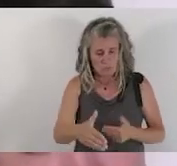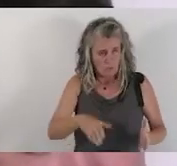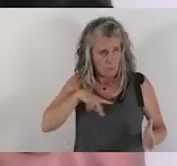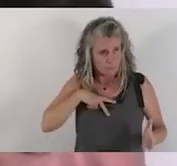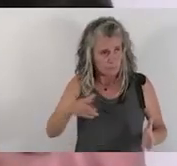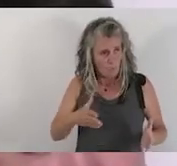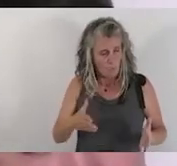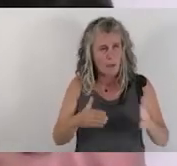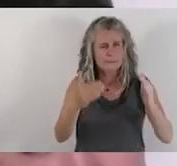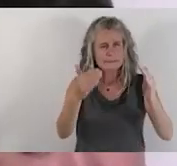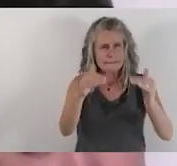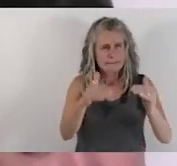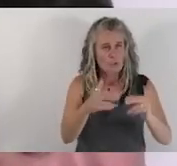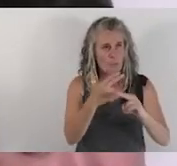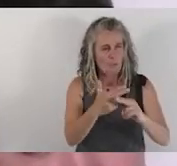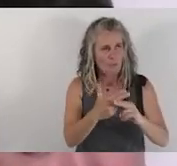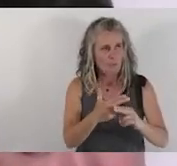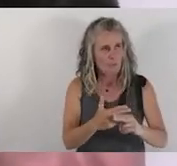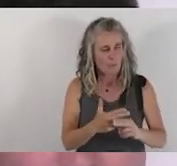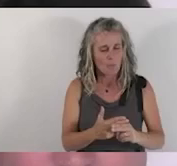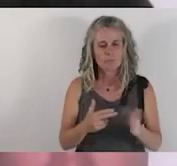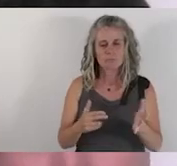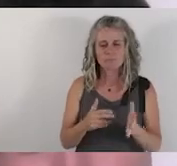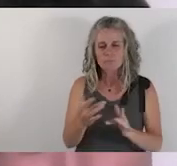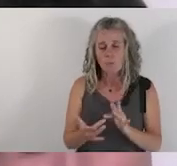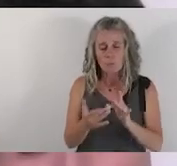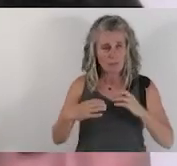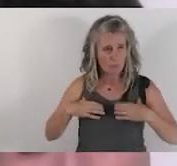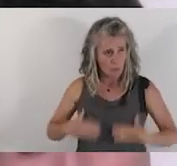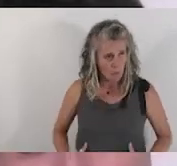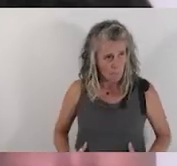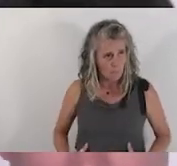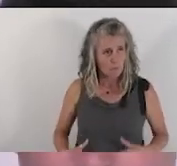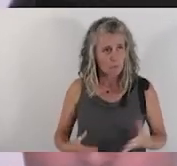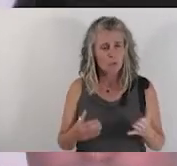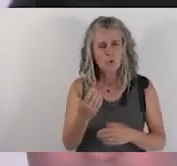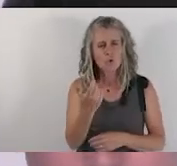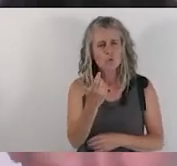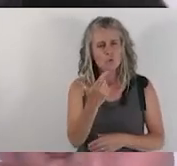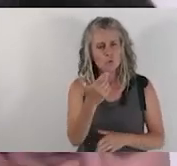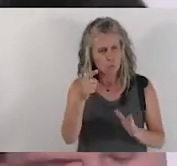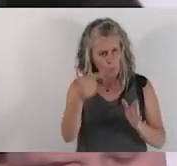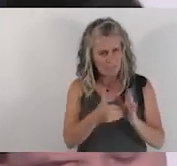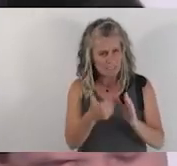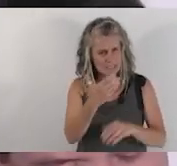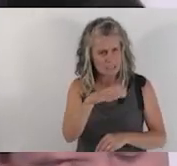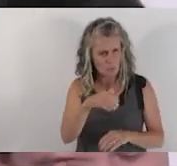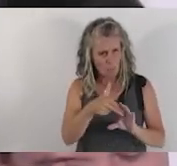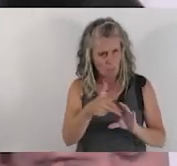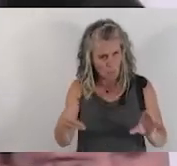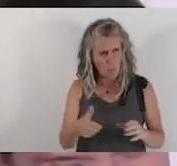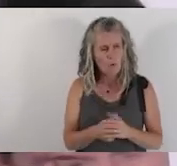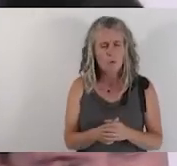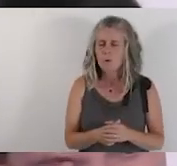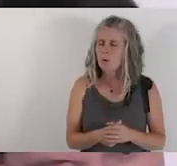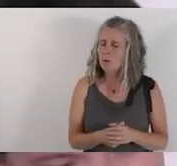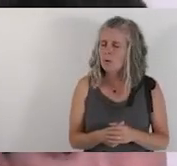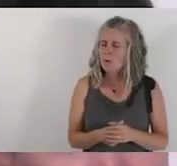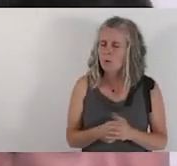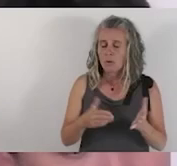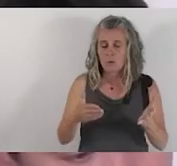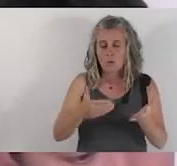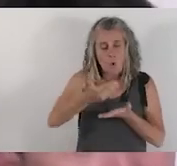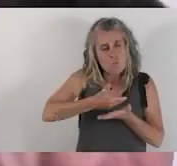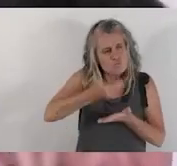euros, le Contact Club, 2500 euros. Marmite Heureuse, 3000 euros. Le Bouillon de Noailles, que